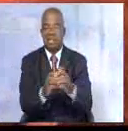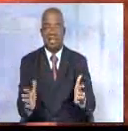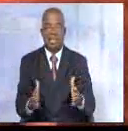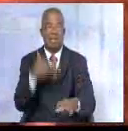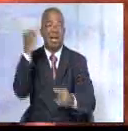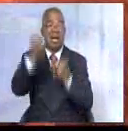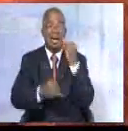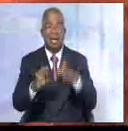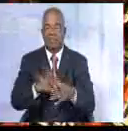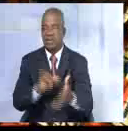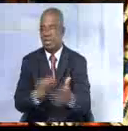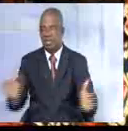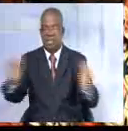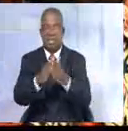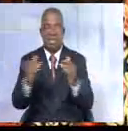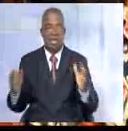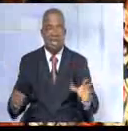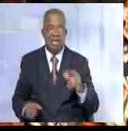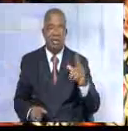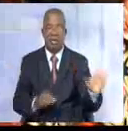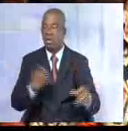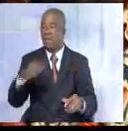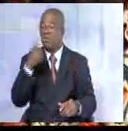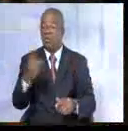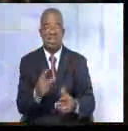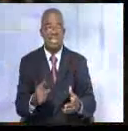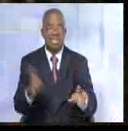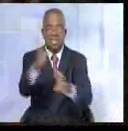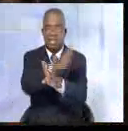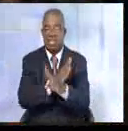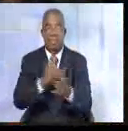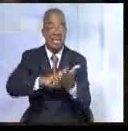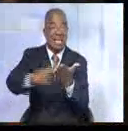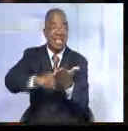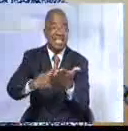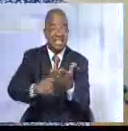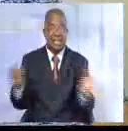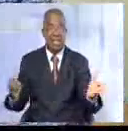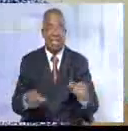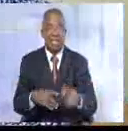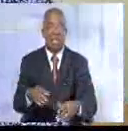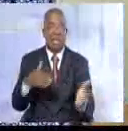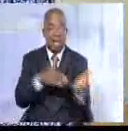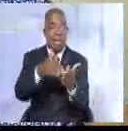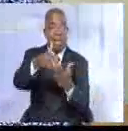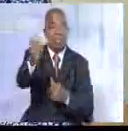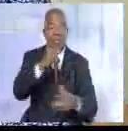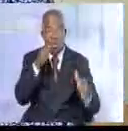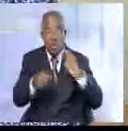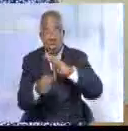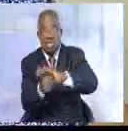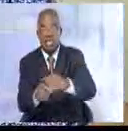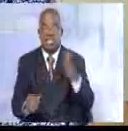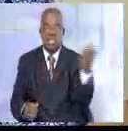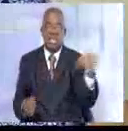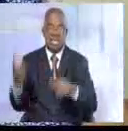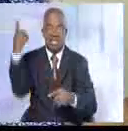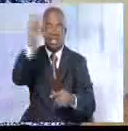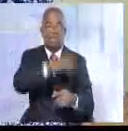au taux élevé de braquage et d'actes criminels des coupeurs de route, le général Wassena Kone a invité